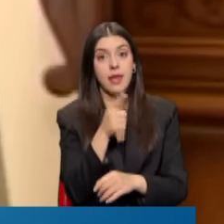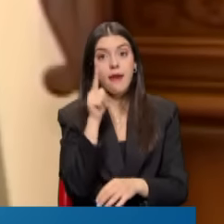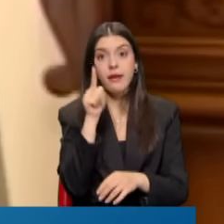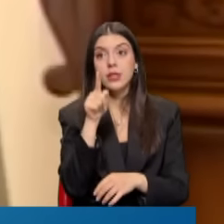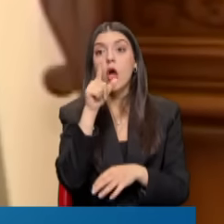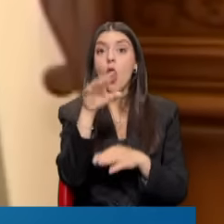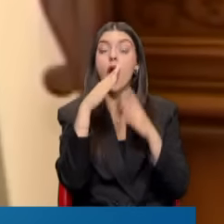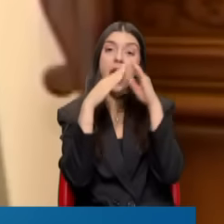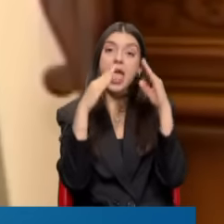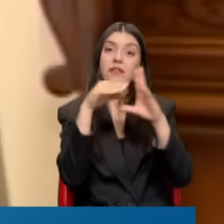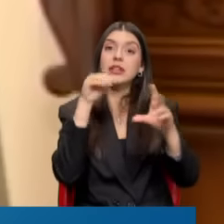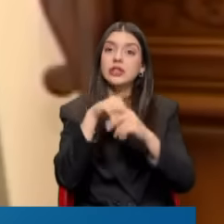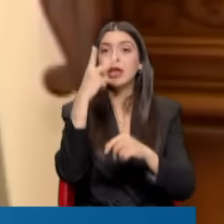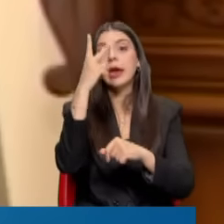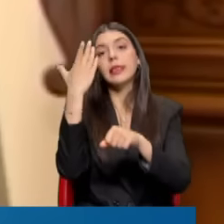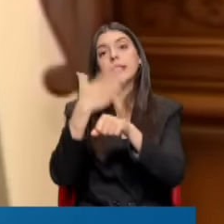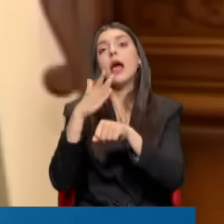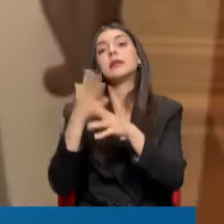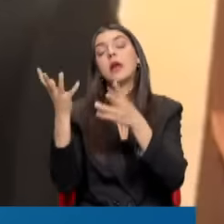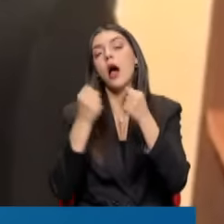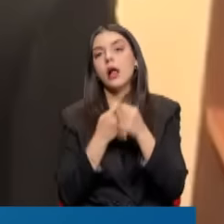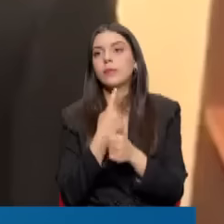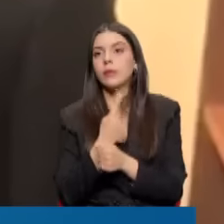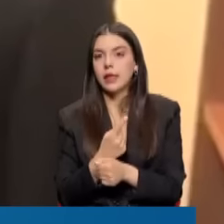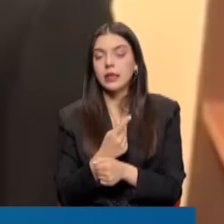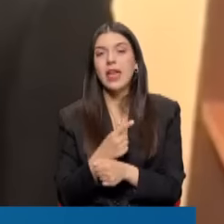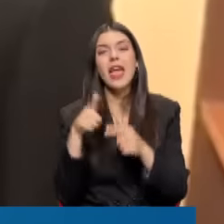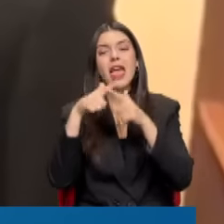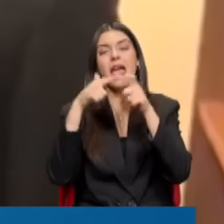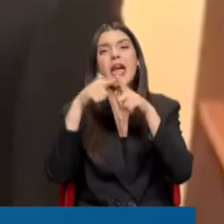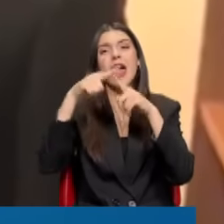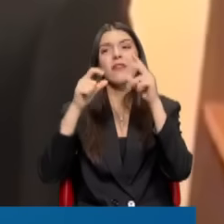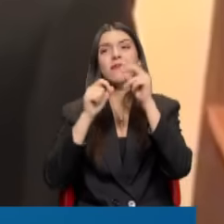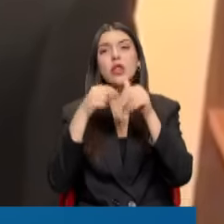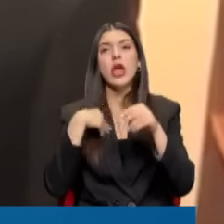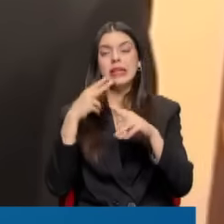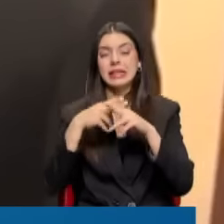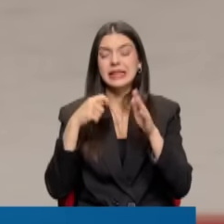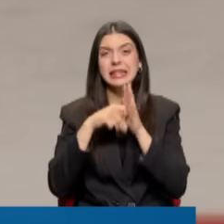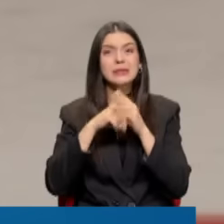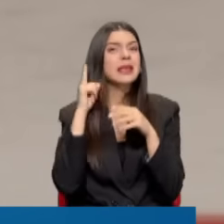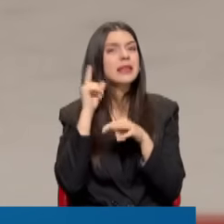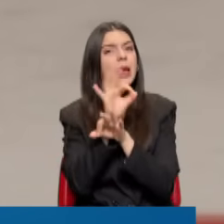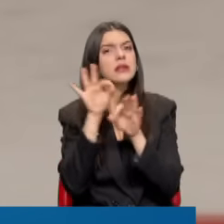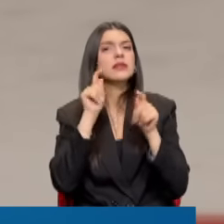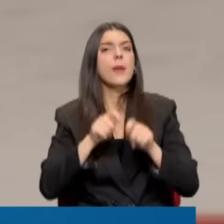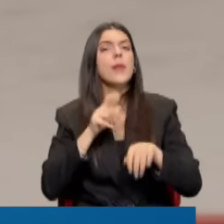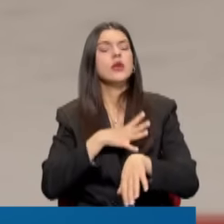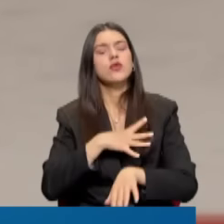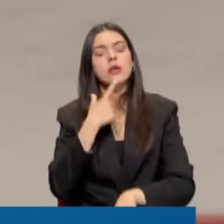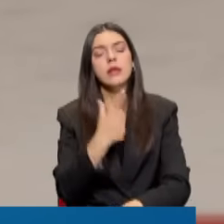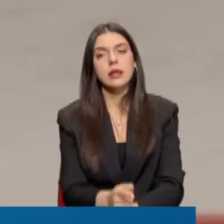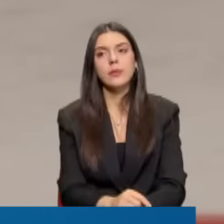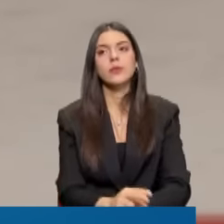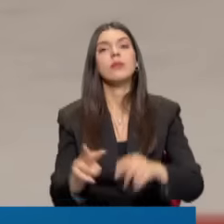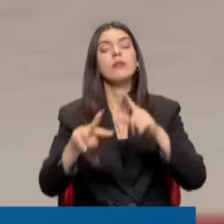edilen ev için iki taksitle aldığını söylemiş fetö'cüler ismimi yıpratmak istiyor demişti Ayhan borok Kaplan